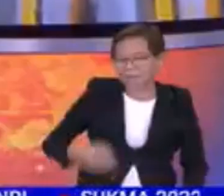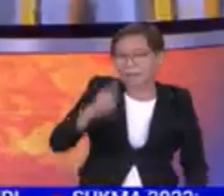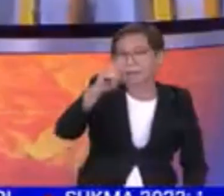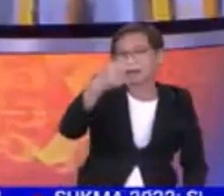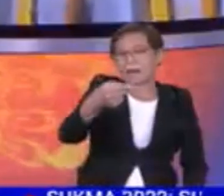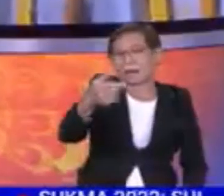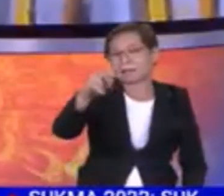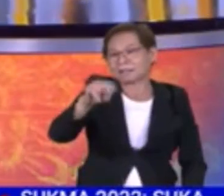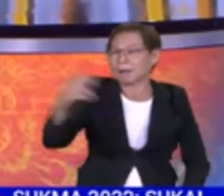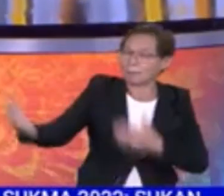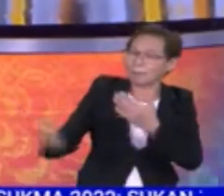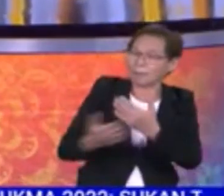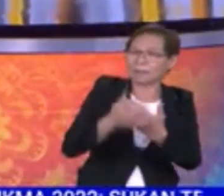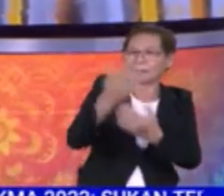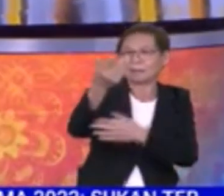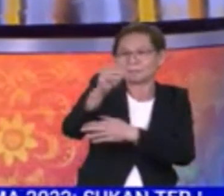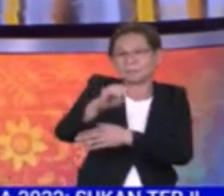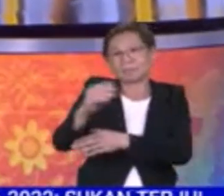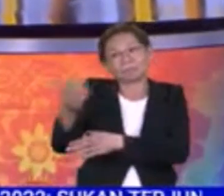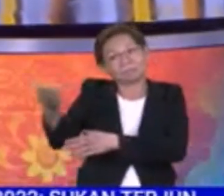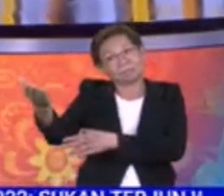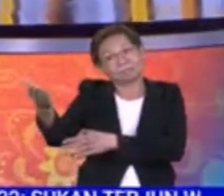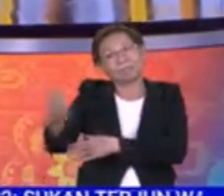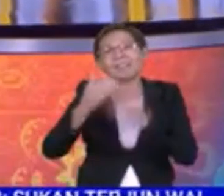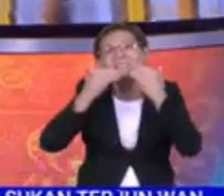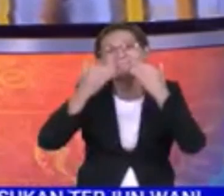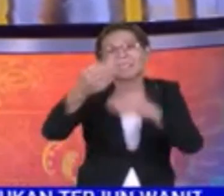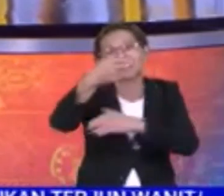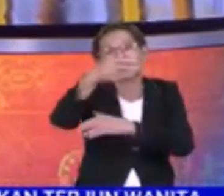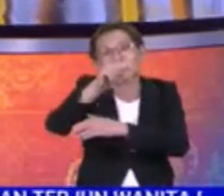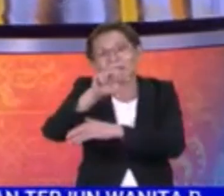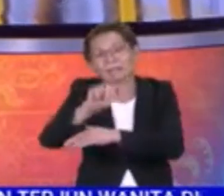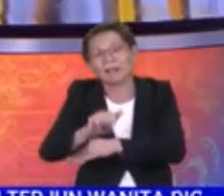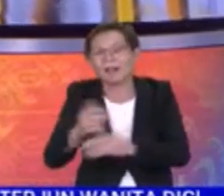kembali ke Angkasa Puri. Silakan. Baik, terima kasih Hana langsung dari Negeri Sembilan.